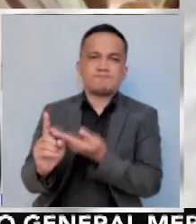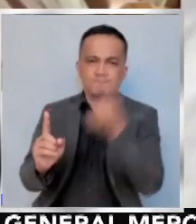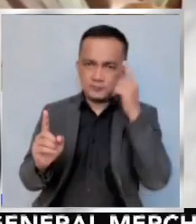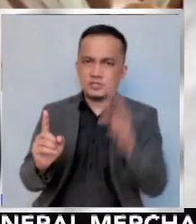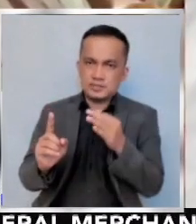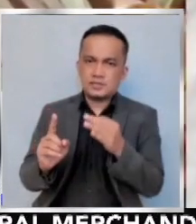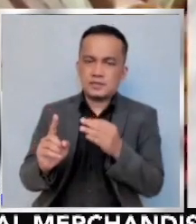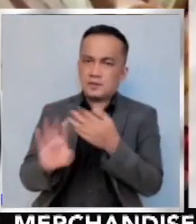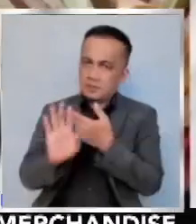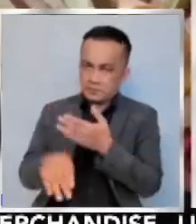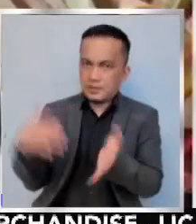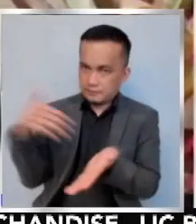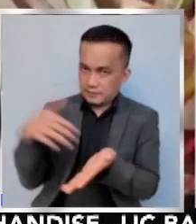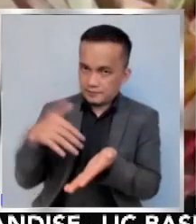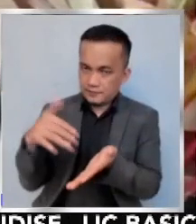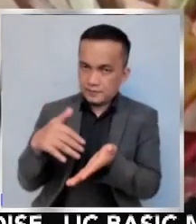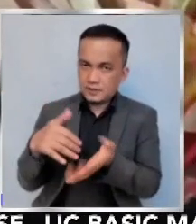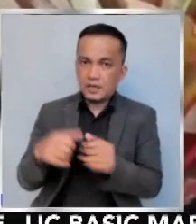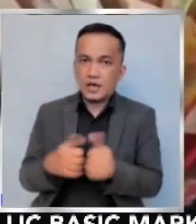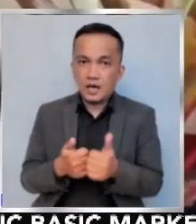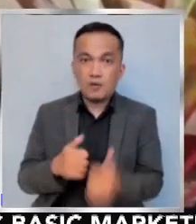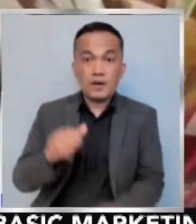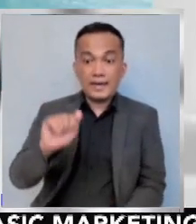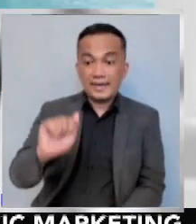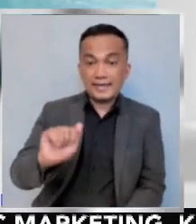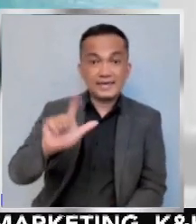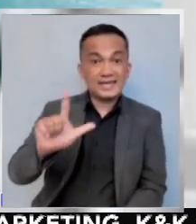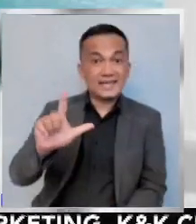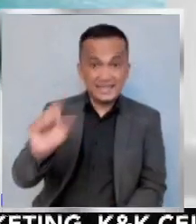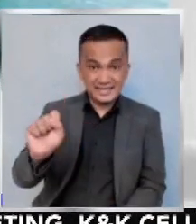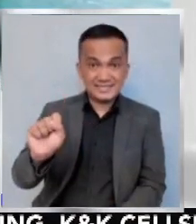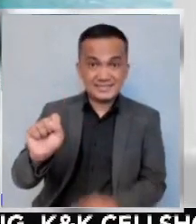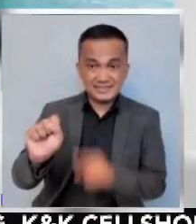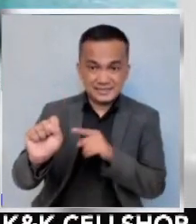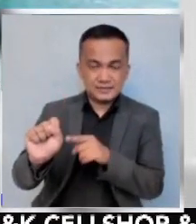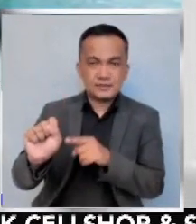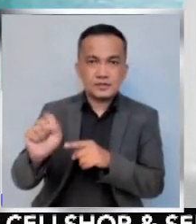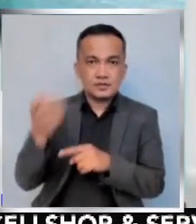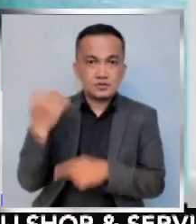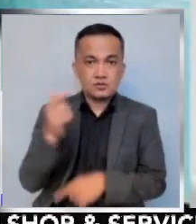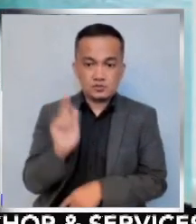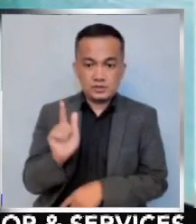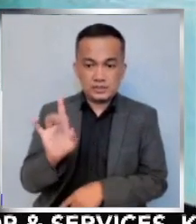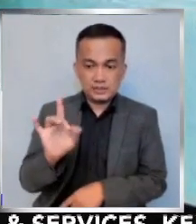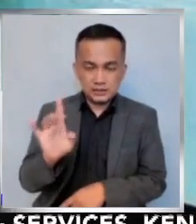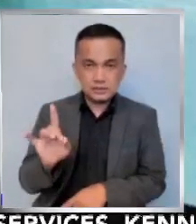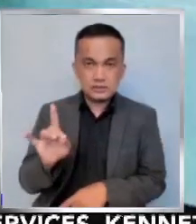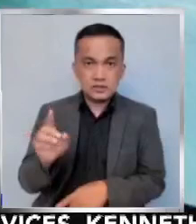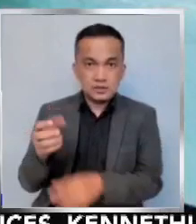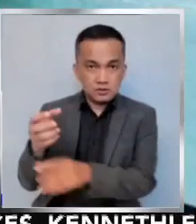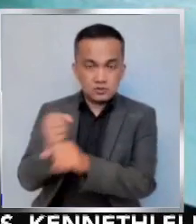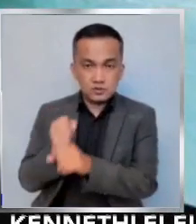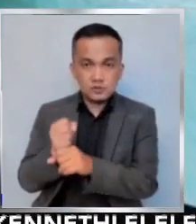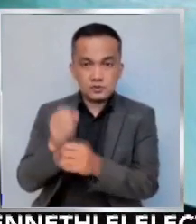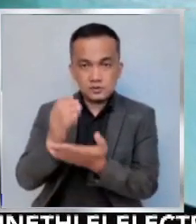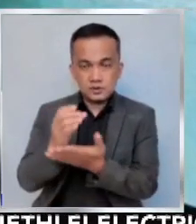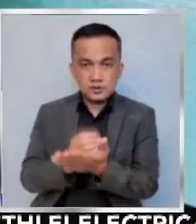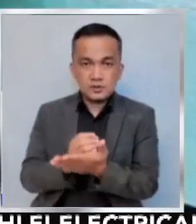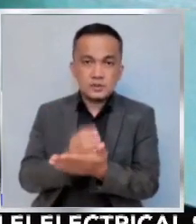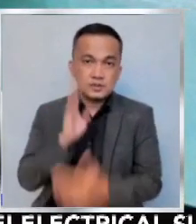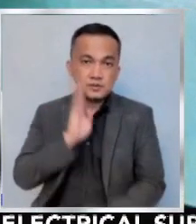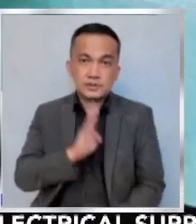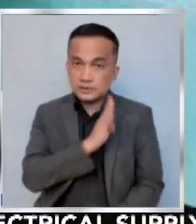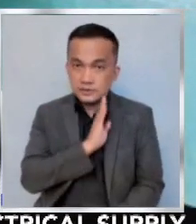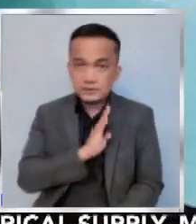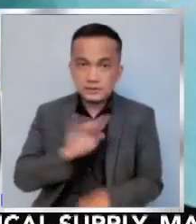pag-aaral sa pamamagitan ng alternative learning system. Noong 2018, kumuha siya ng kursong Bachelor of Industrial